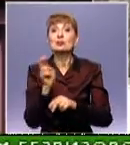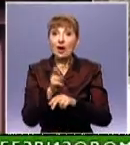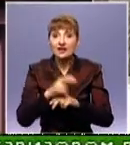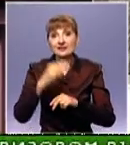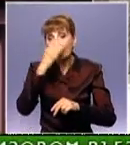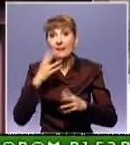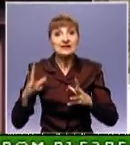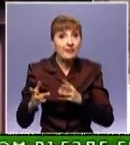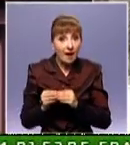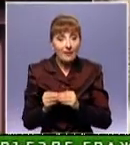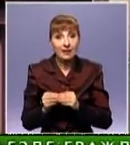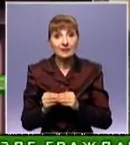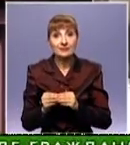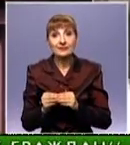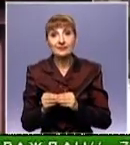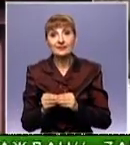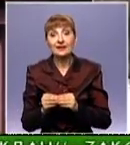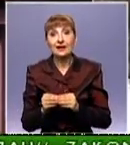родителями.